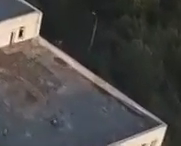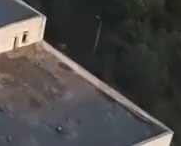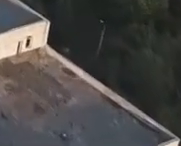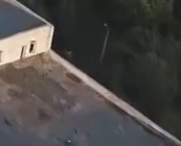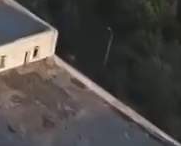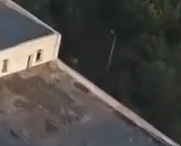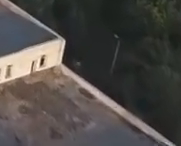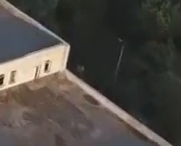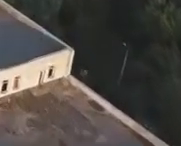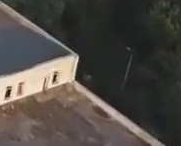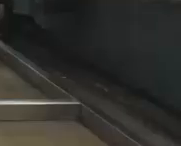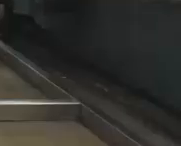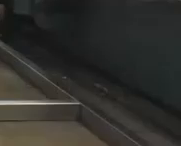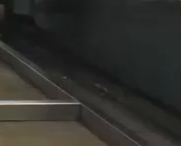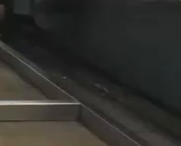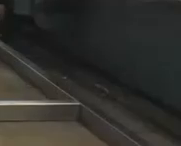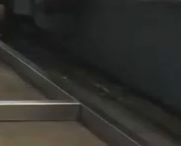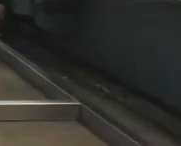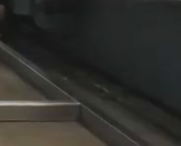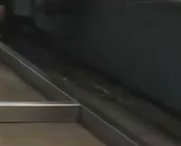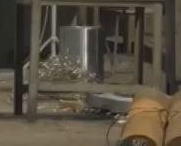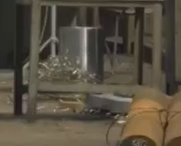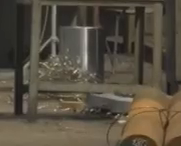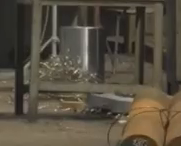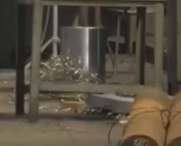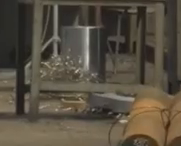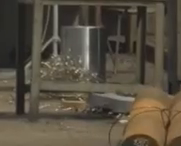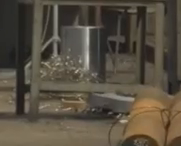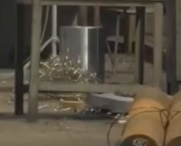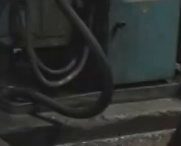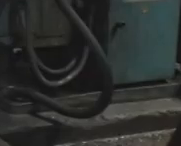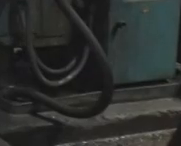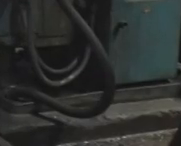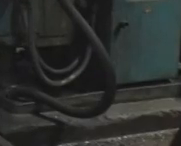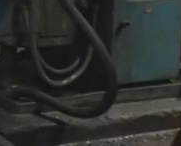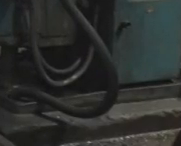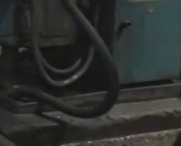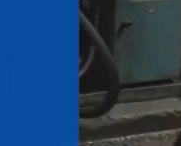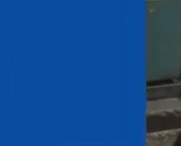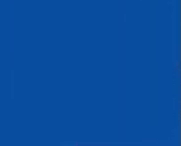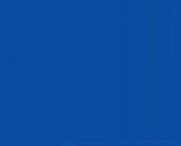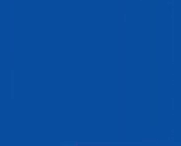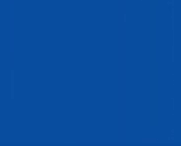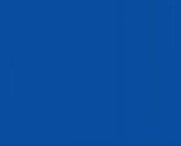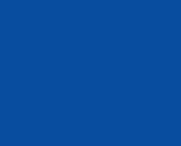Чернігівське підприємство «Хімтекстильмаш» продали з аукціону у 75 разів дорожче, аніж планували спочатку.